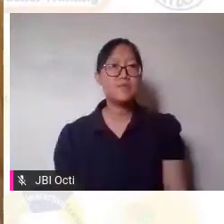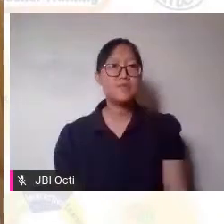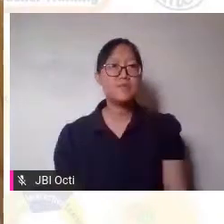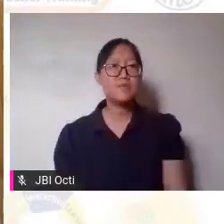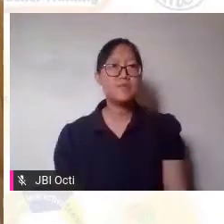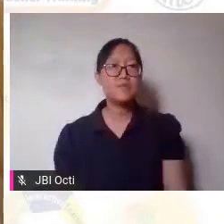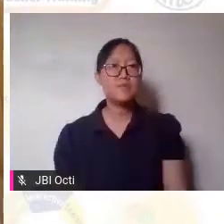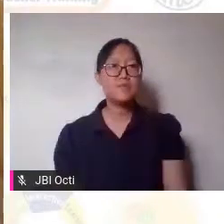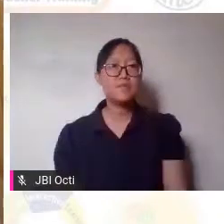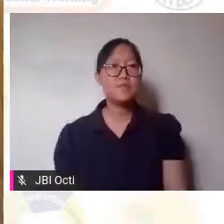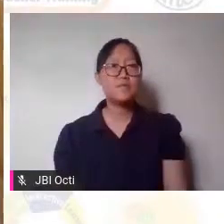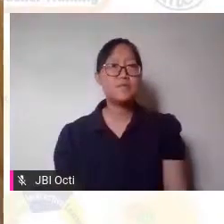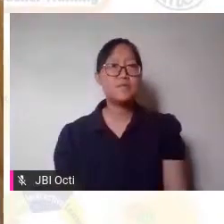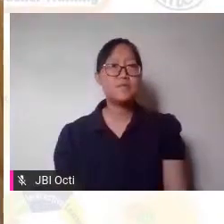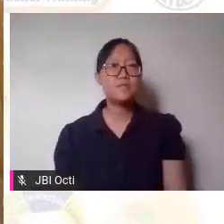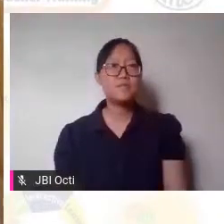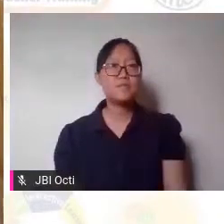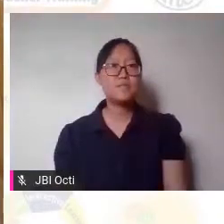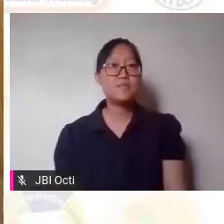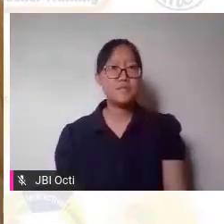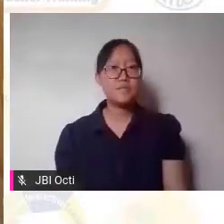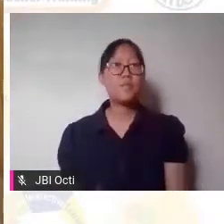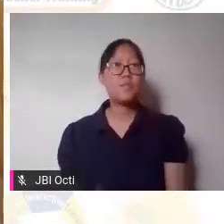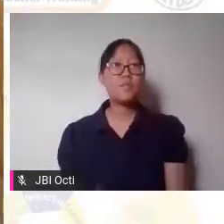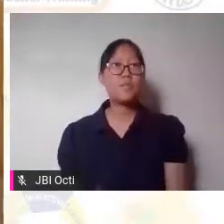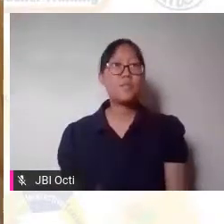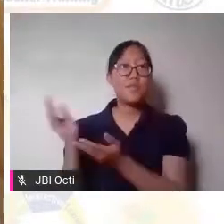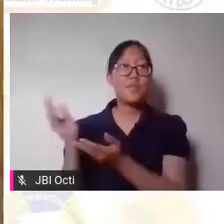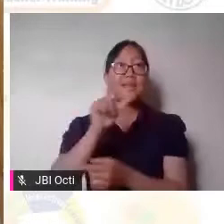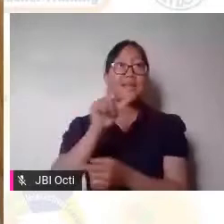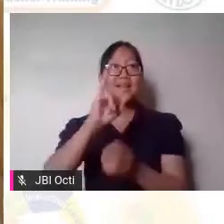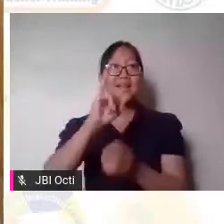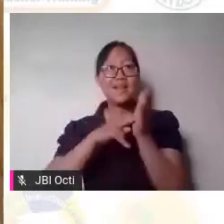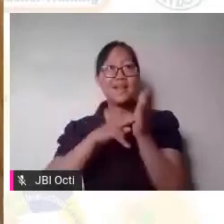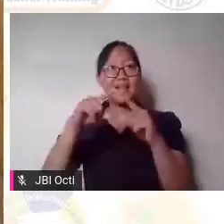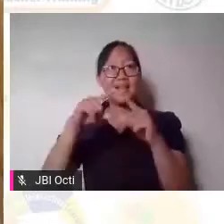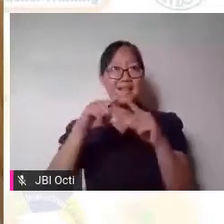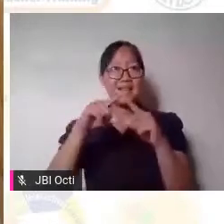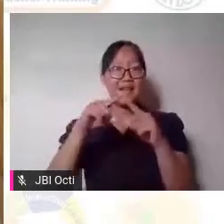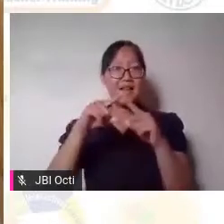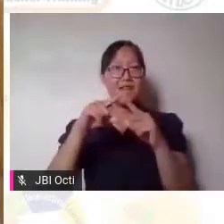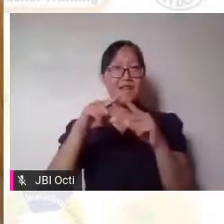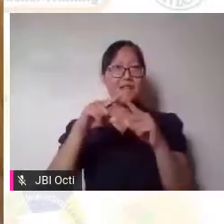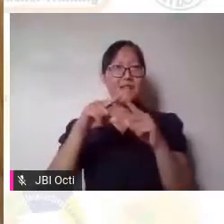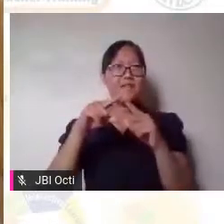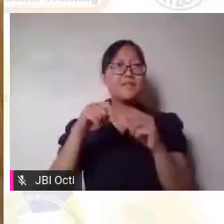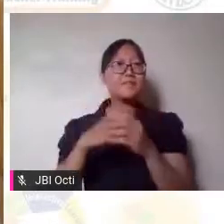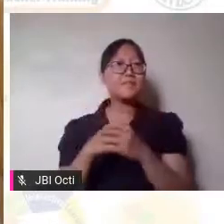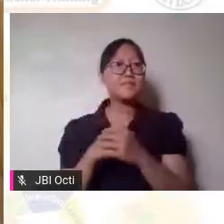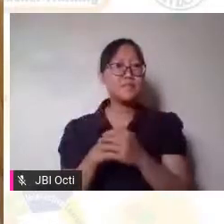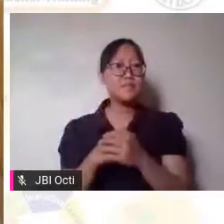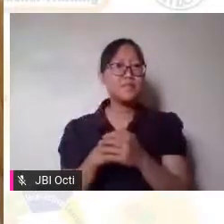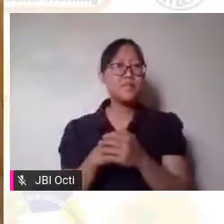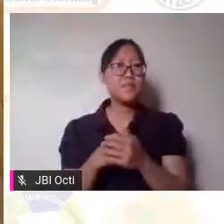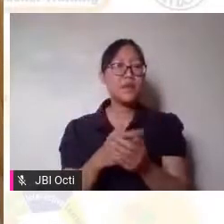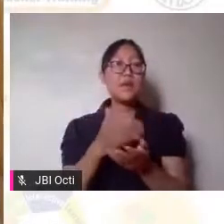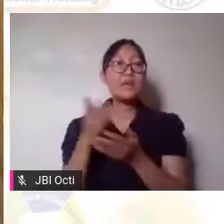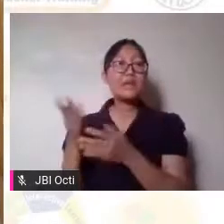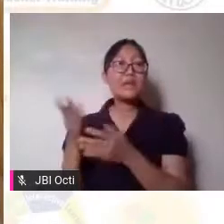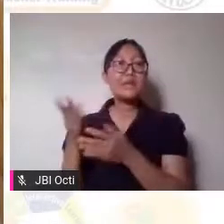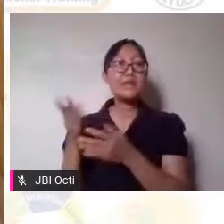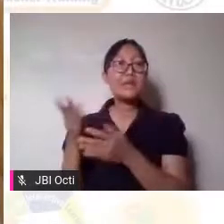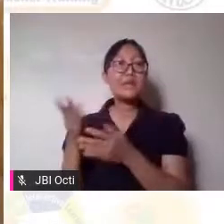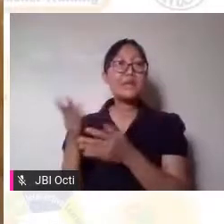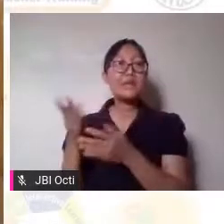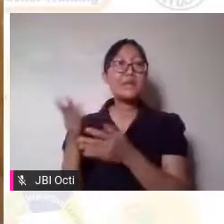Dewi, SPA. Kita akan memanggilnya Dr. Tian. Saya sangat bersemangat sekali pada pagi hari ini karena kita